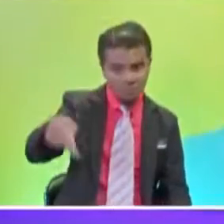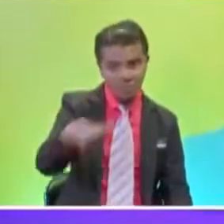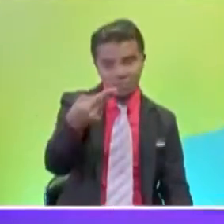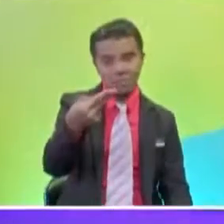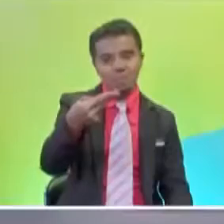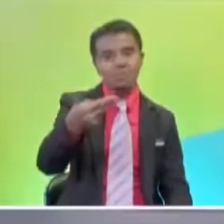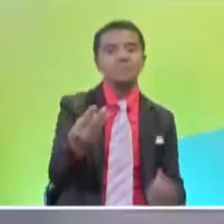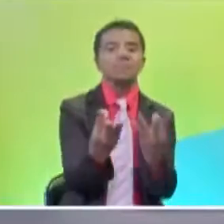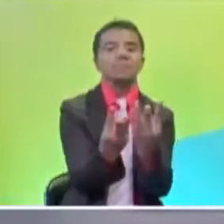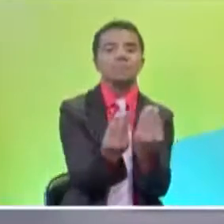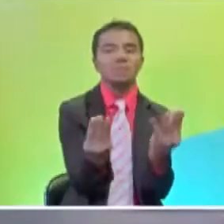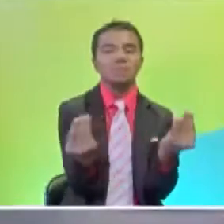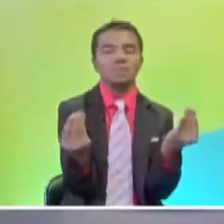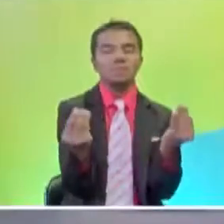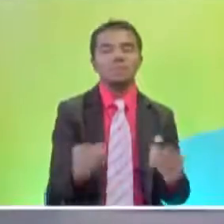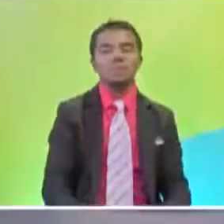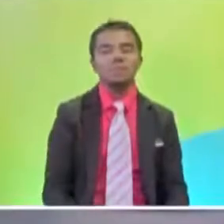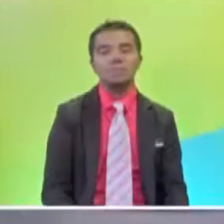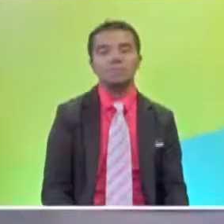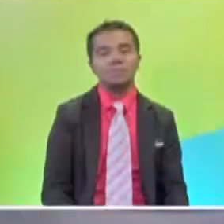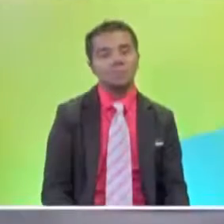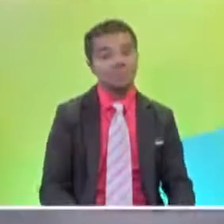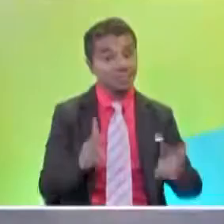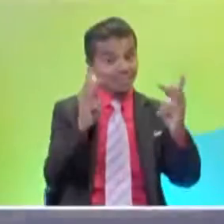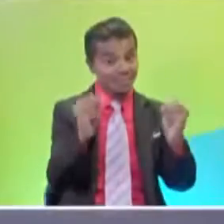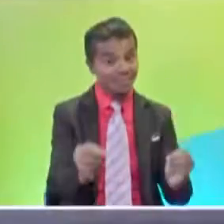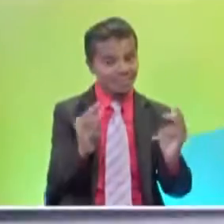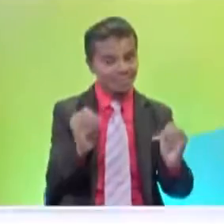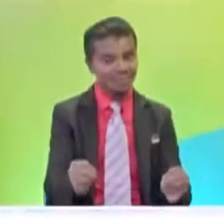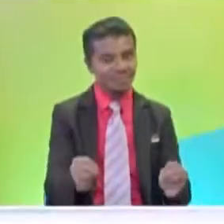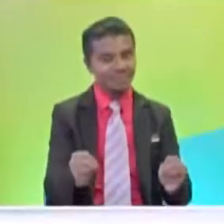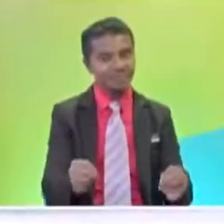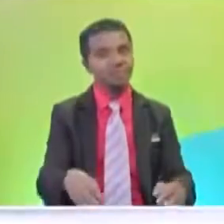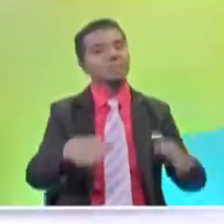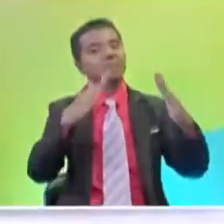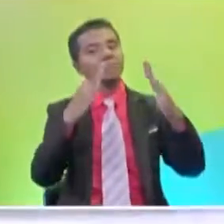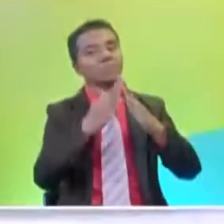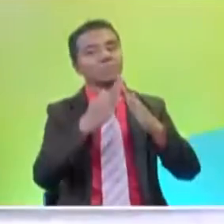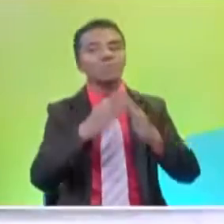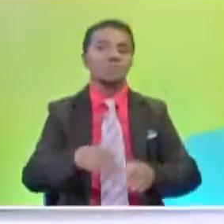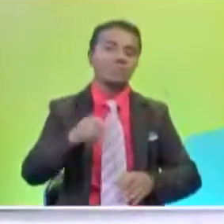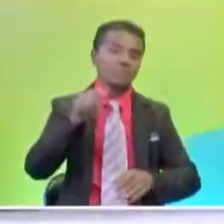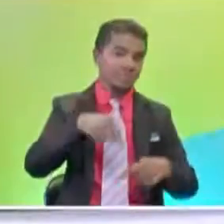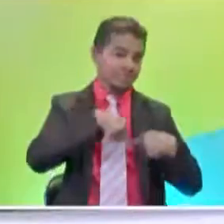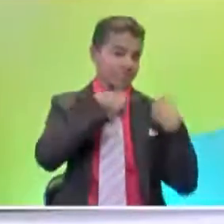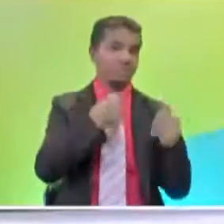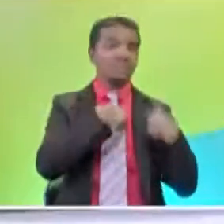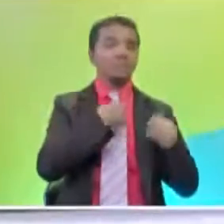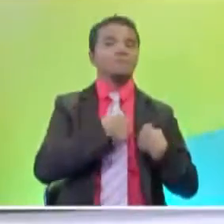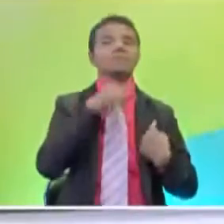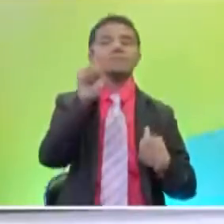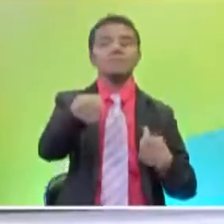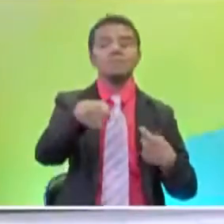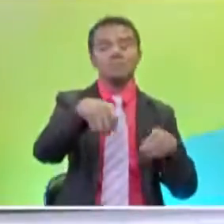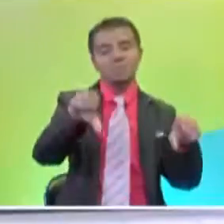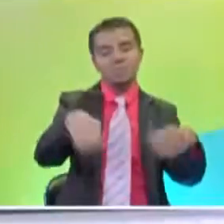Okey. Kalau mula-mula kat rumah buat ni, jaga-jaga juga tahu. Cuba buat dengan abang-abang ke, kakak-kakak, ibu bapa.